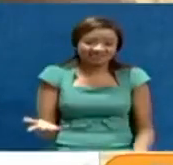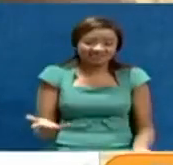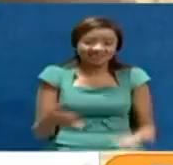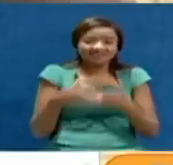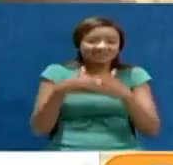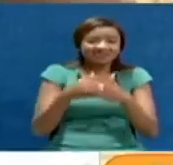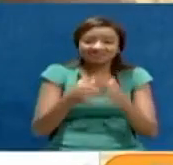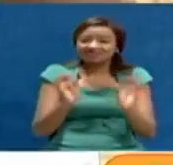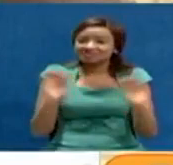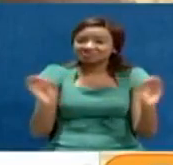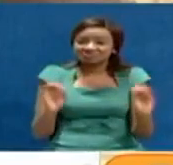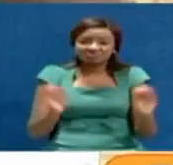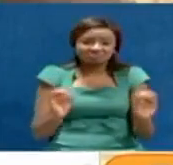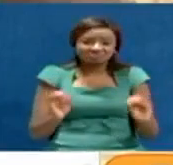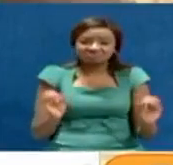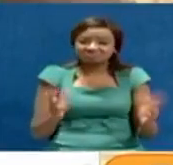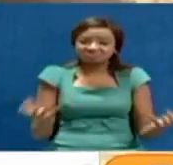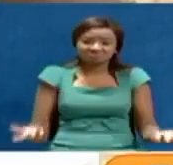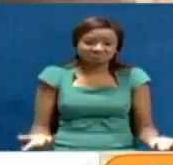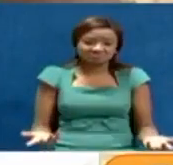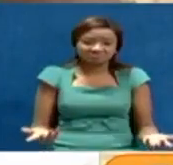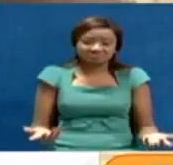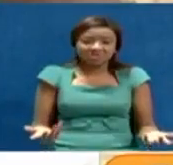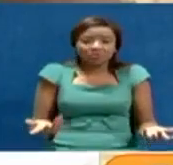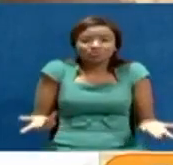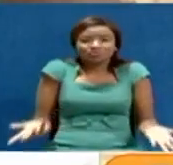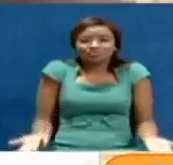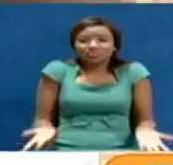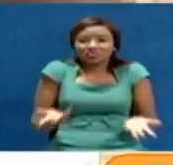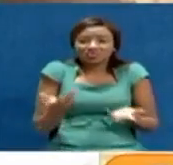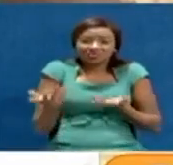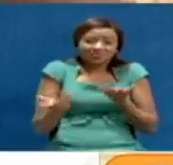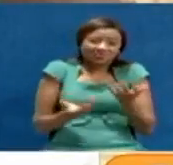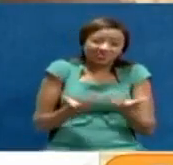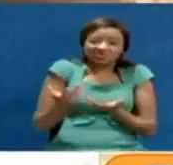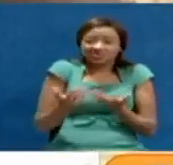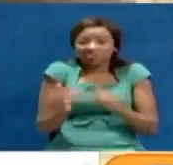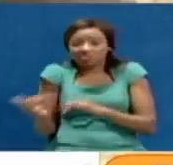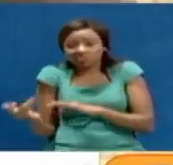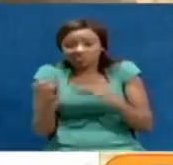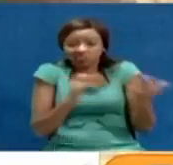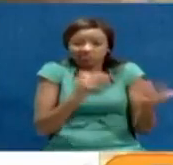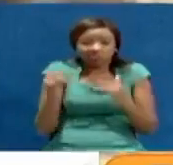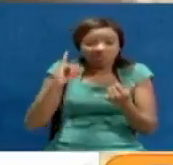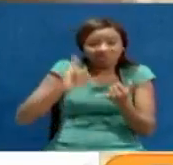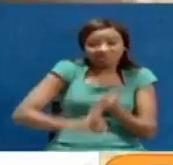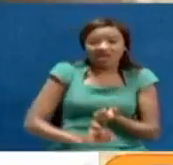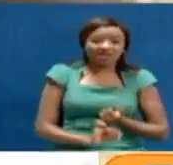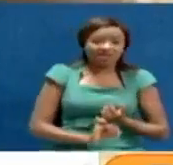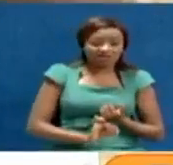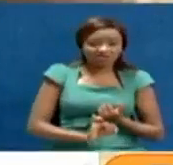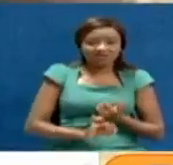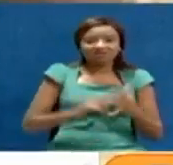mama, yani uweze kustarehe na mwanamke. Sasa hiyo imechangia sana wanaume wengi ambao walipatikana kwa wakati